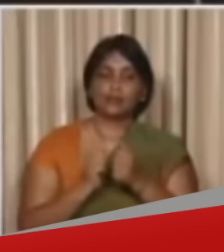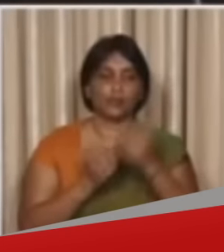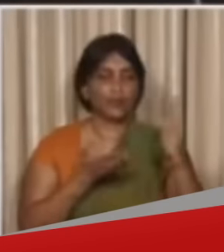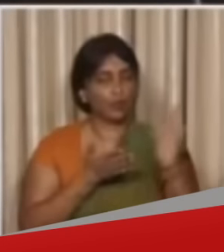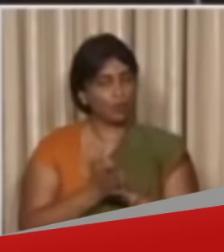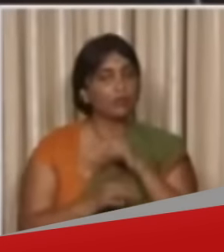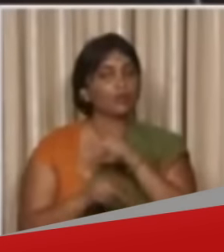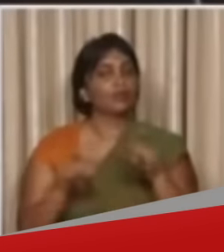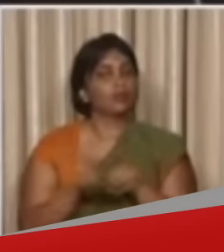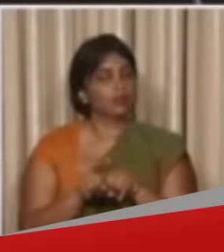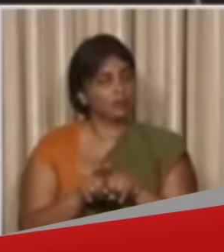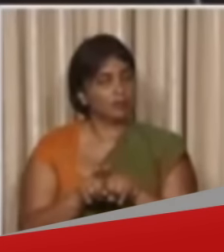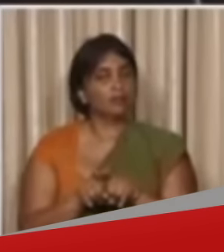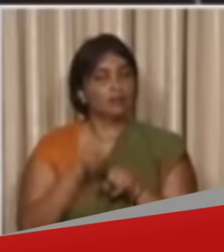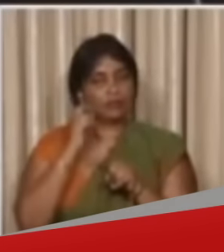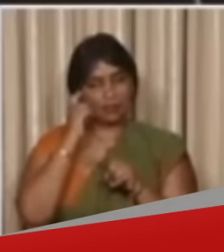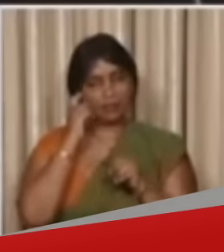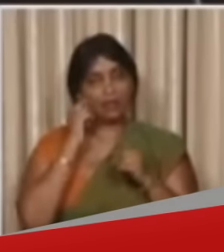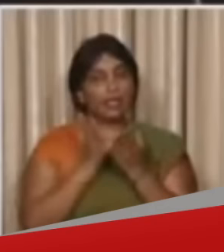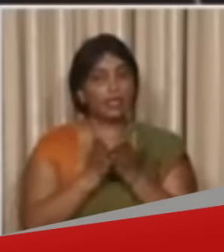ඒ වගේම